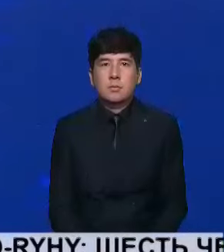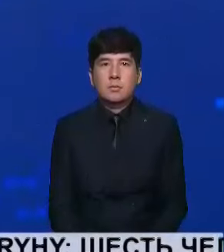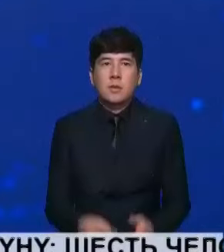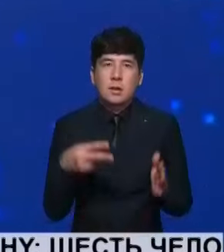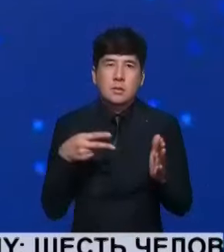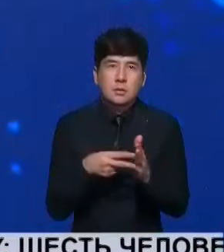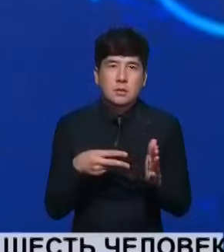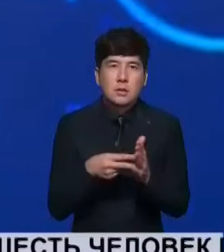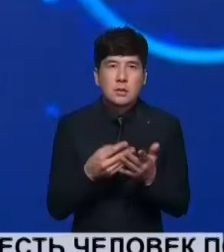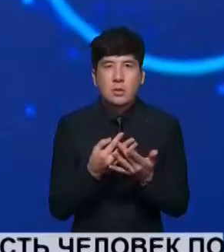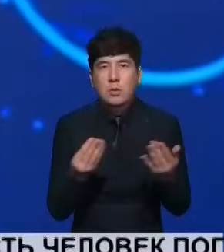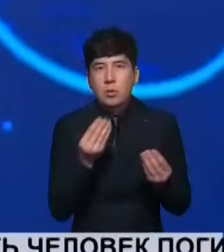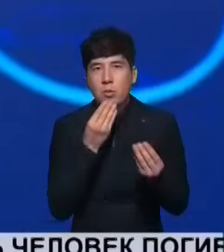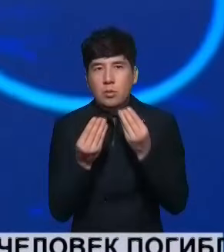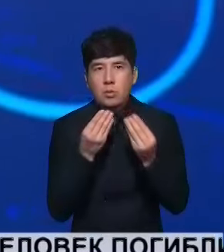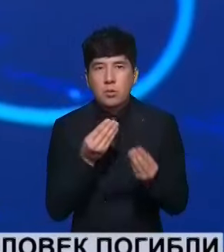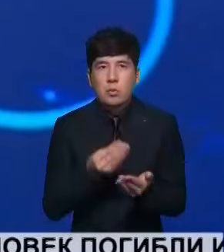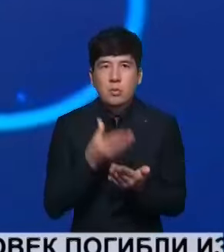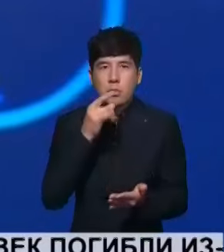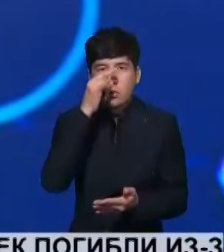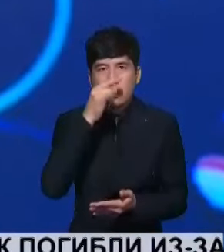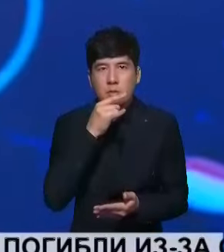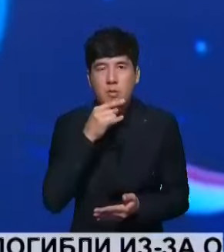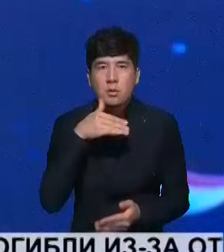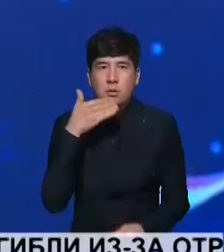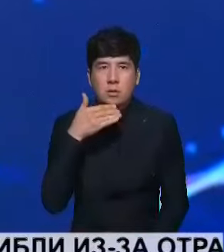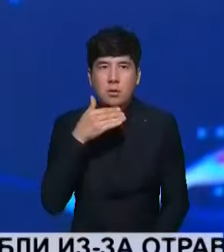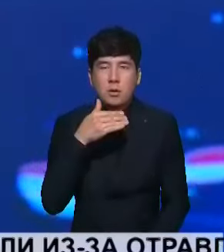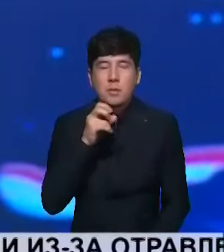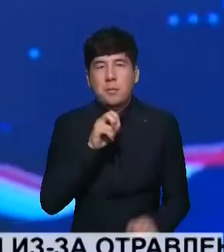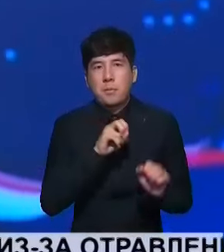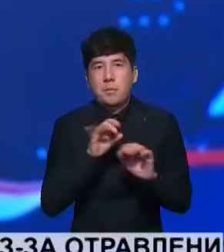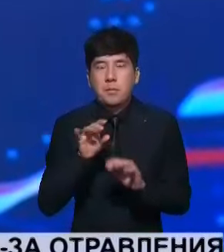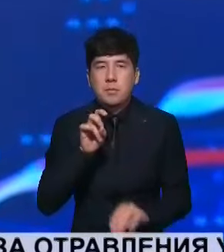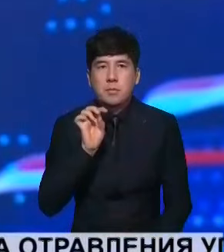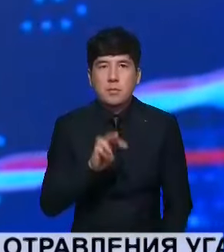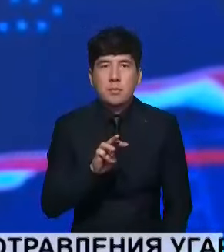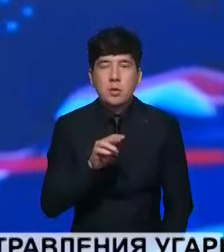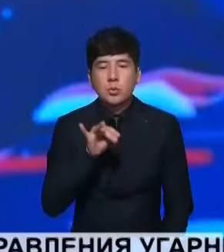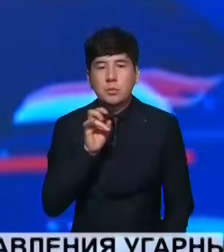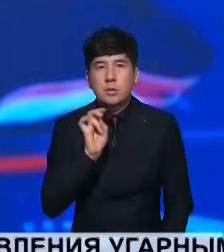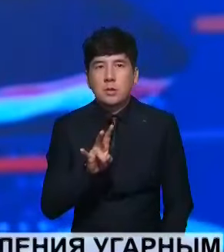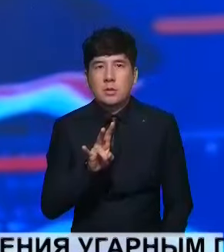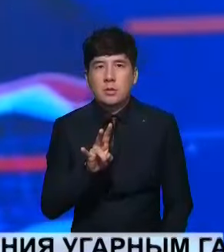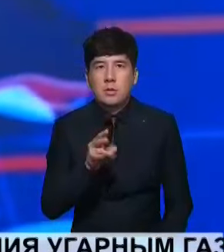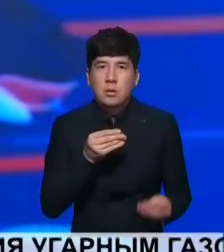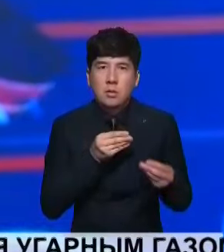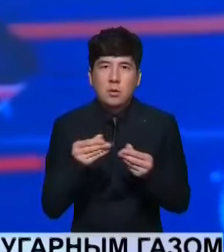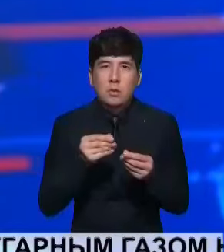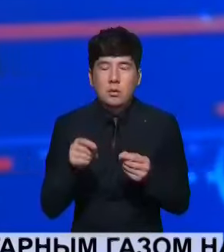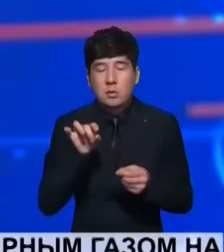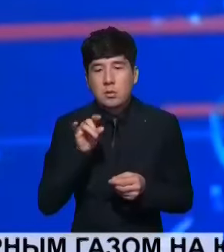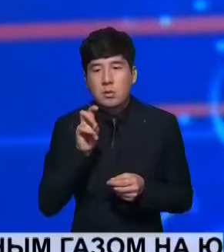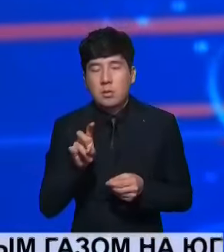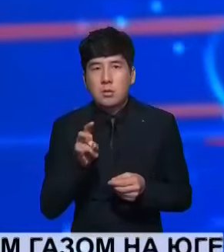Цены на некоторые продукты могут подорожать в Казахстане. Об этом рассказал вице-премьер Серик Жумангарин. По его словам, это коснется некоторых видов овощей